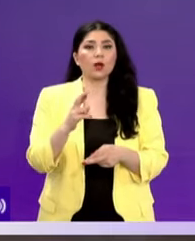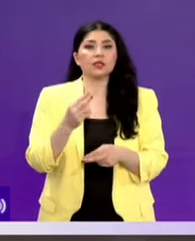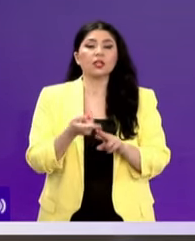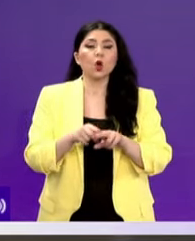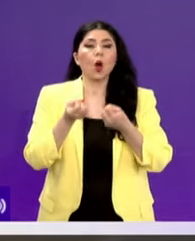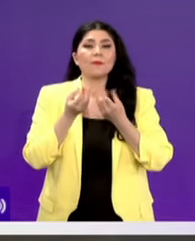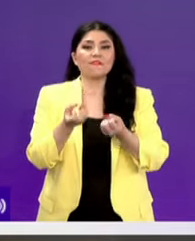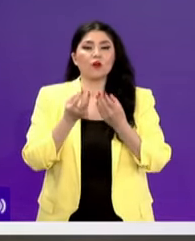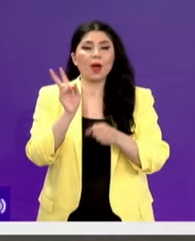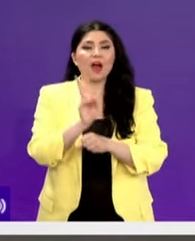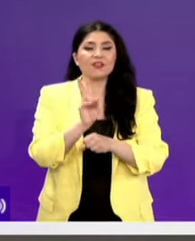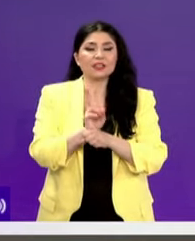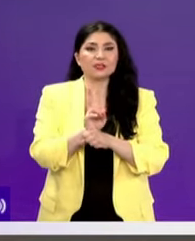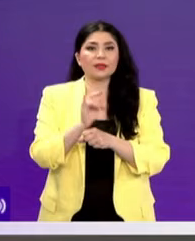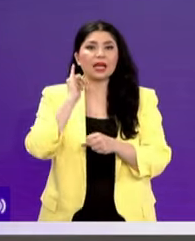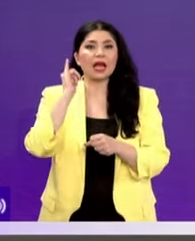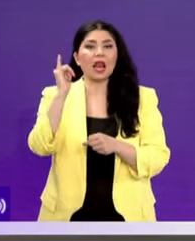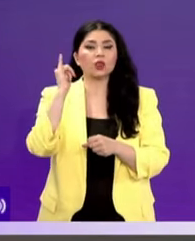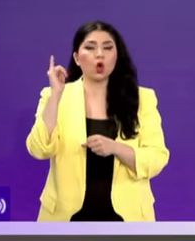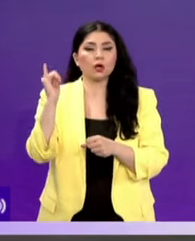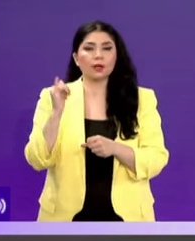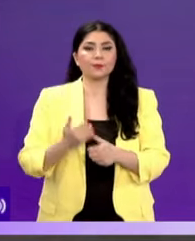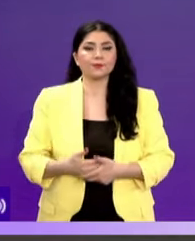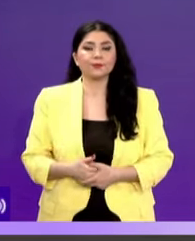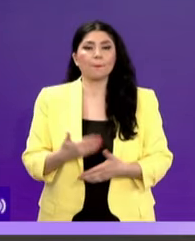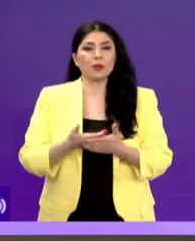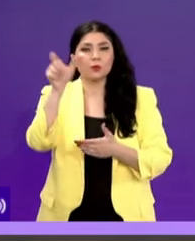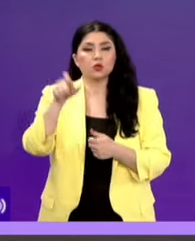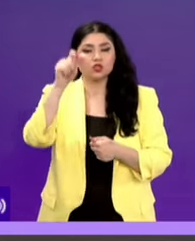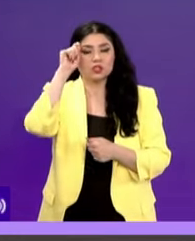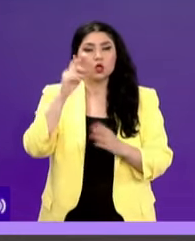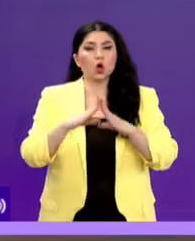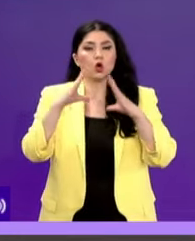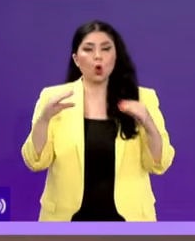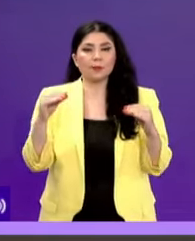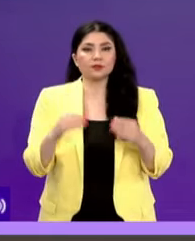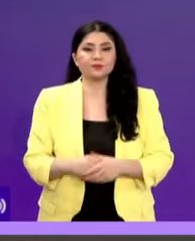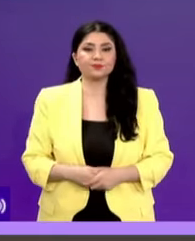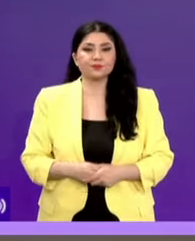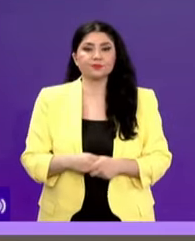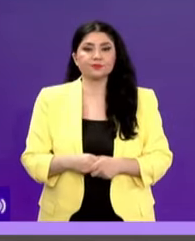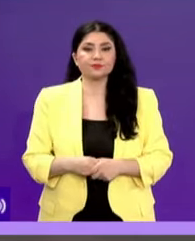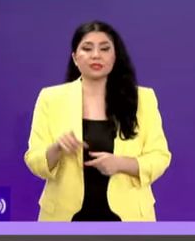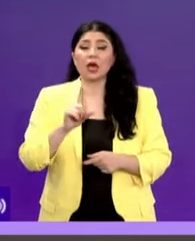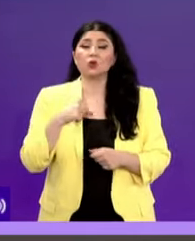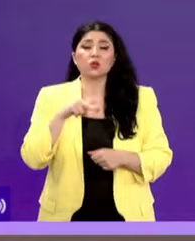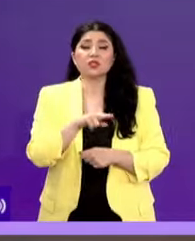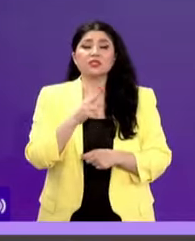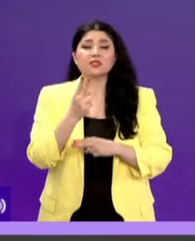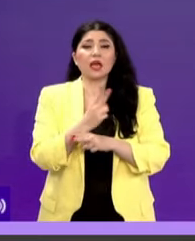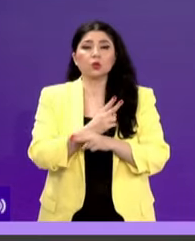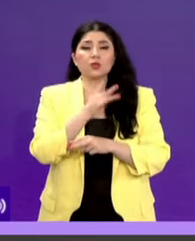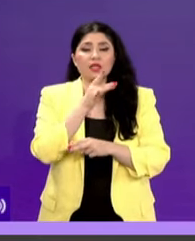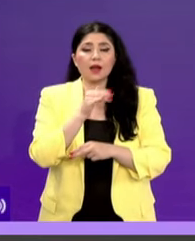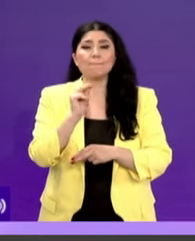am retransmis avertizmentele de călătorie adresate cetățenilor români, aceea de a evita orice călătorie în statul Israel, în